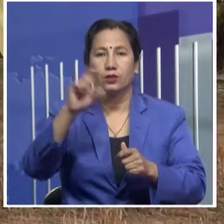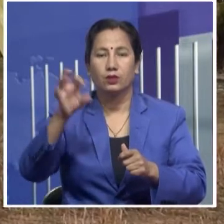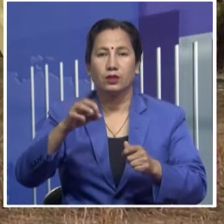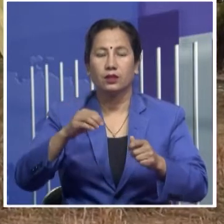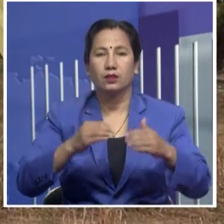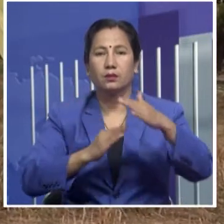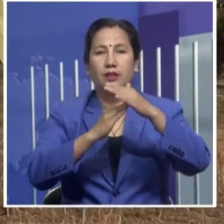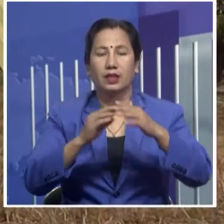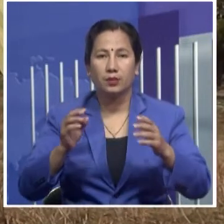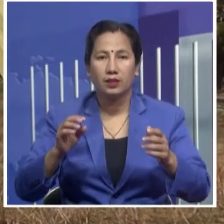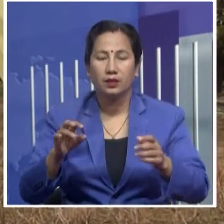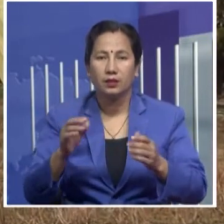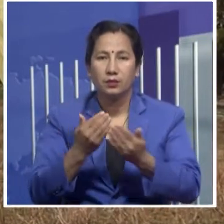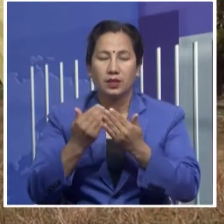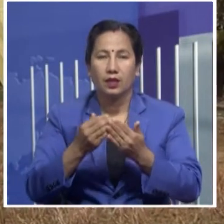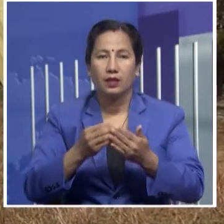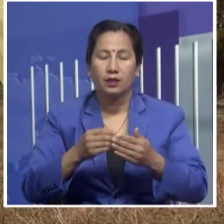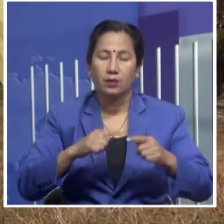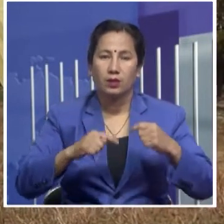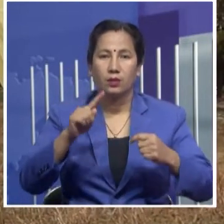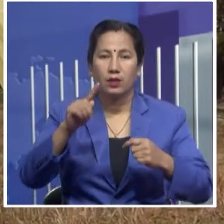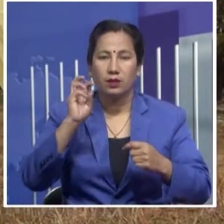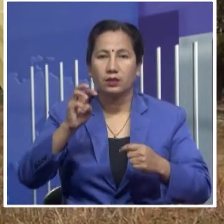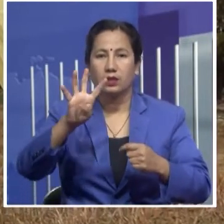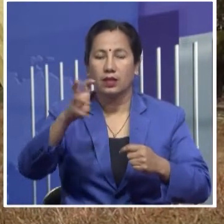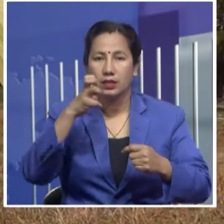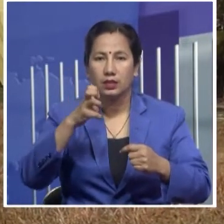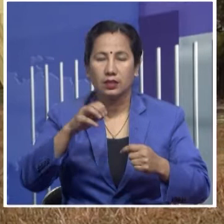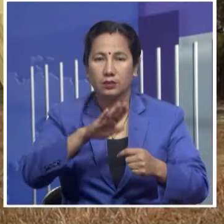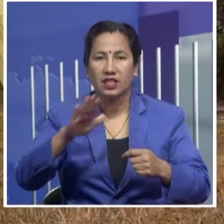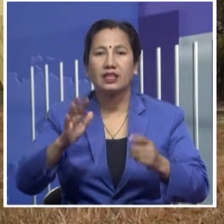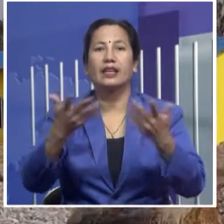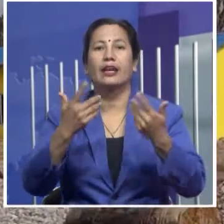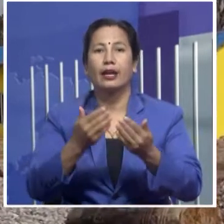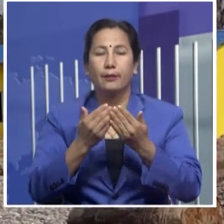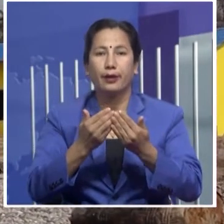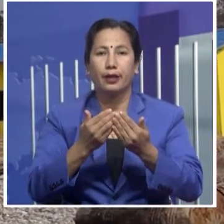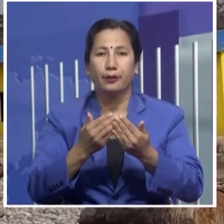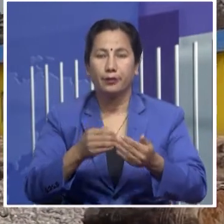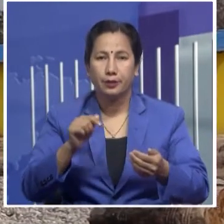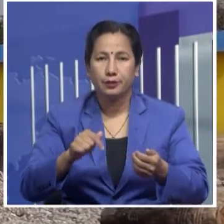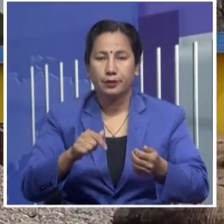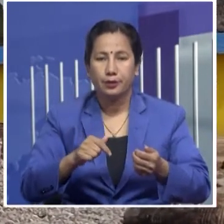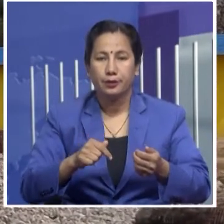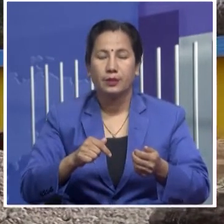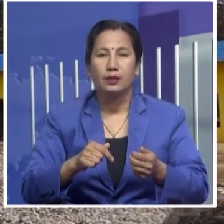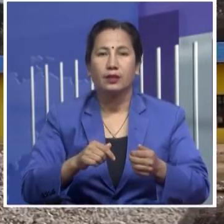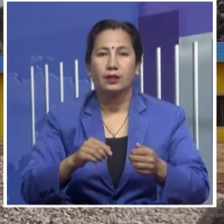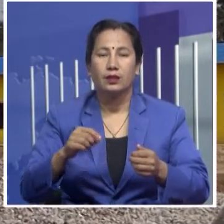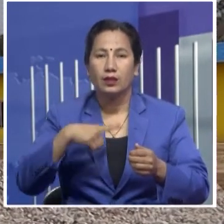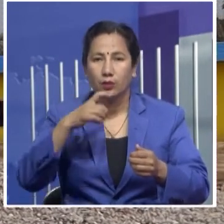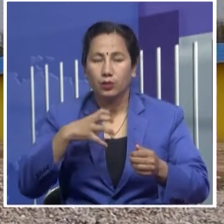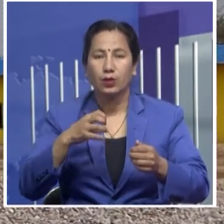आउने भएपछि करिब 1400 विद्यार्थीलाई कहाँ पढाउने, छेउमा रहेको आधारभूत विद्यालयको संरचना प्रयोगमा ल्याउने,